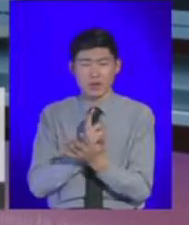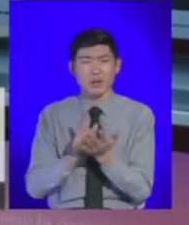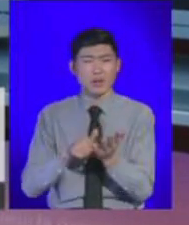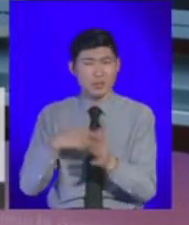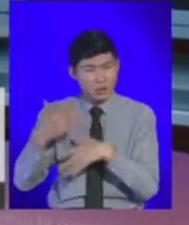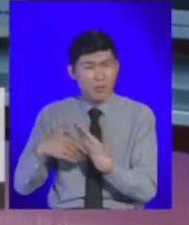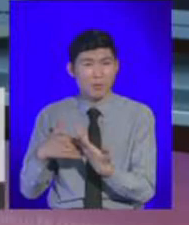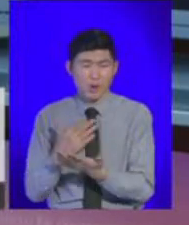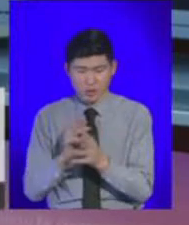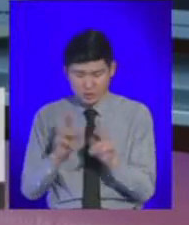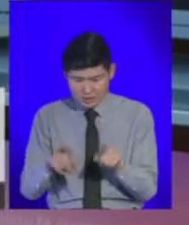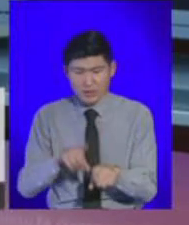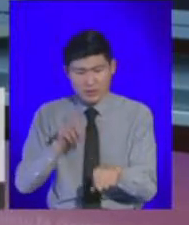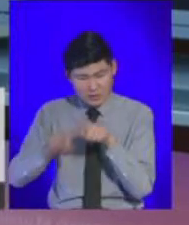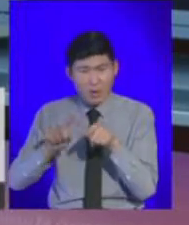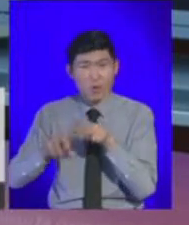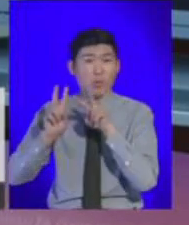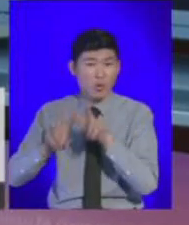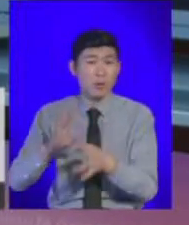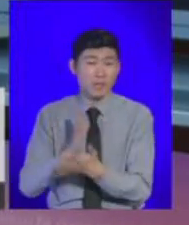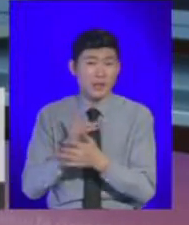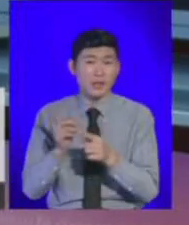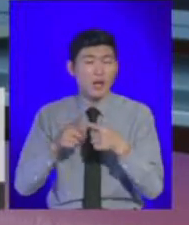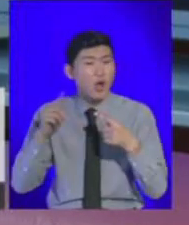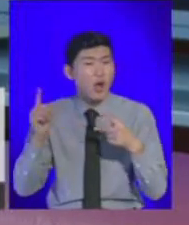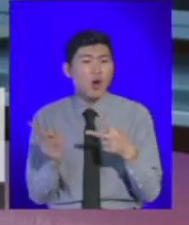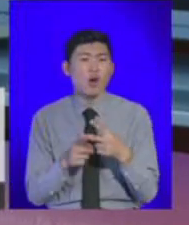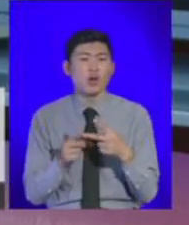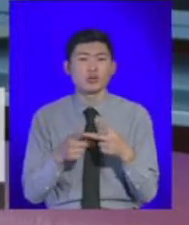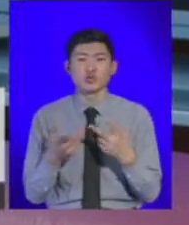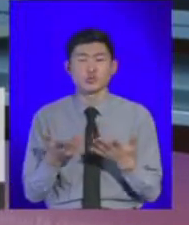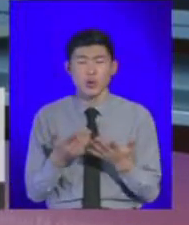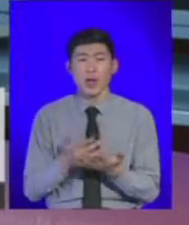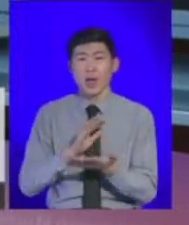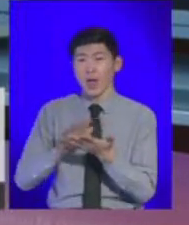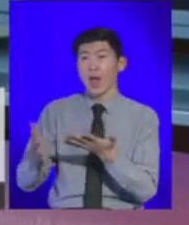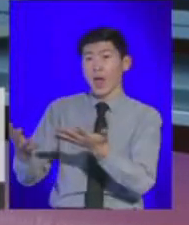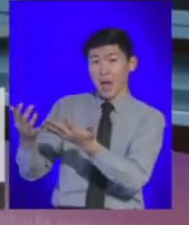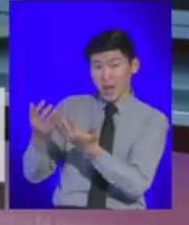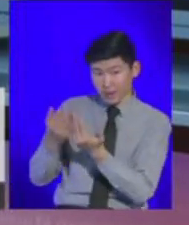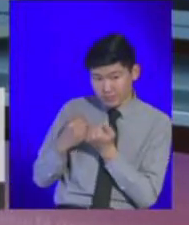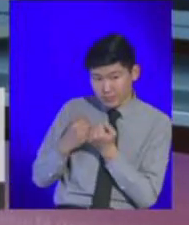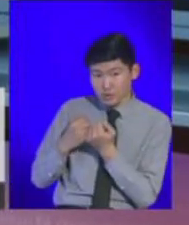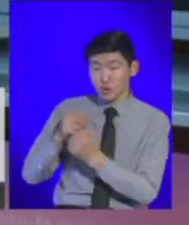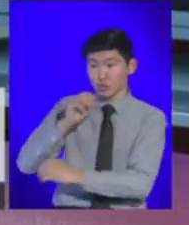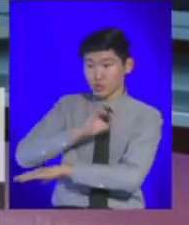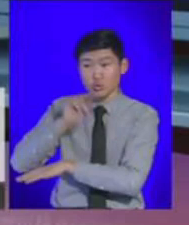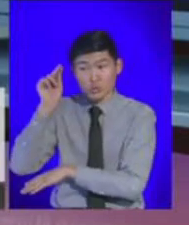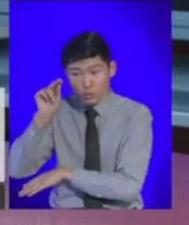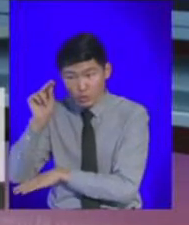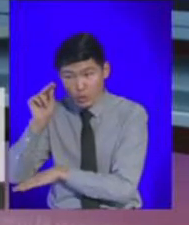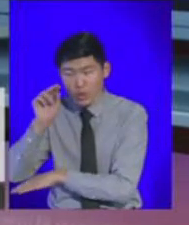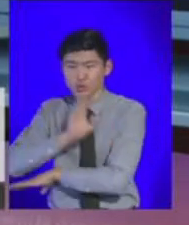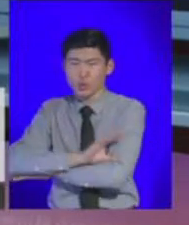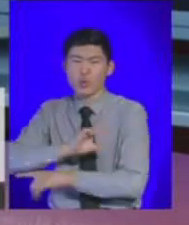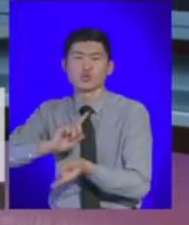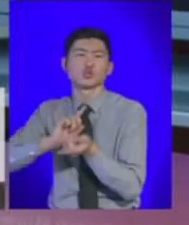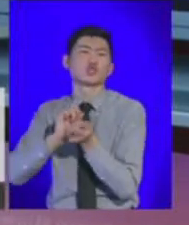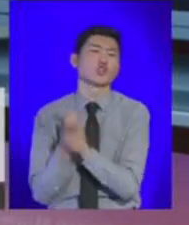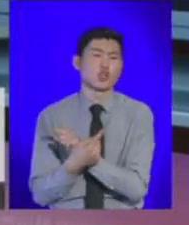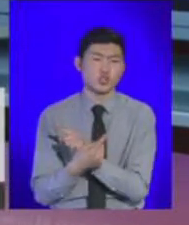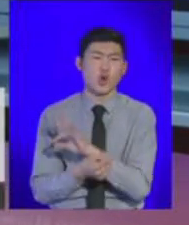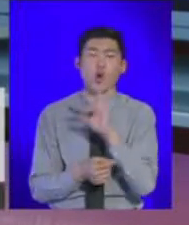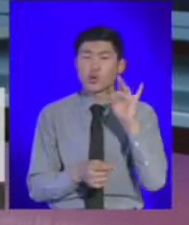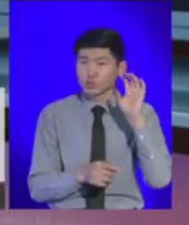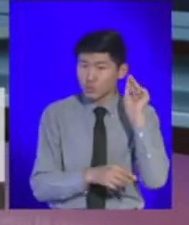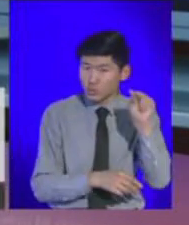шалгагдчихэ. За хоёрдугаар асуудал бол нөгөө авсан одоо нөгөө сургуулаа солисон, сургууль нь солигдсон ч гэдэг юм уу тийм ээ. За